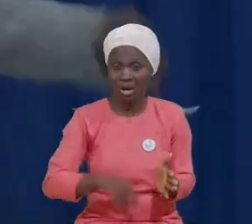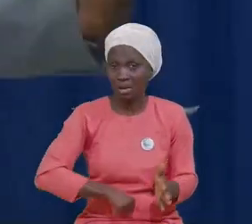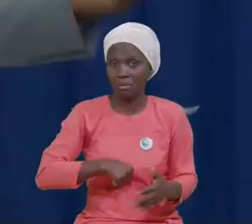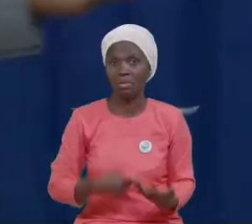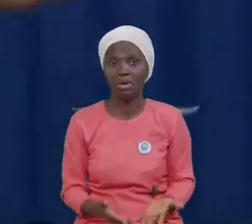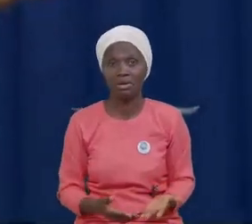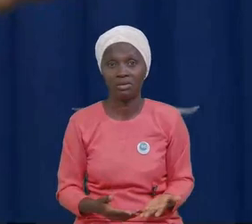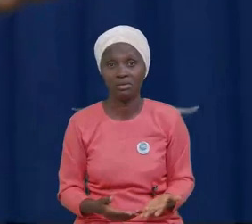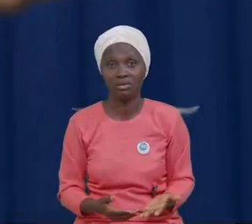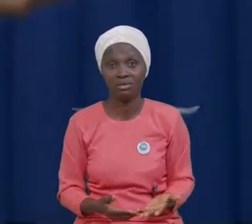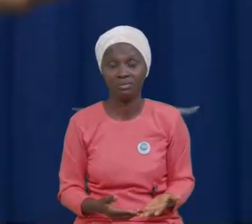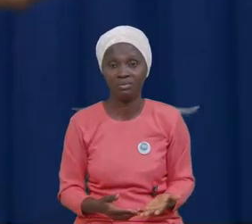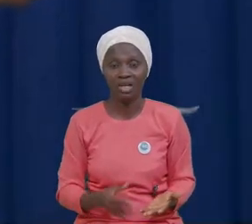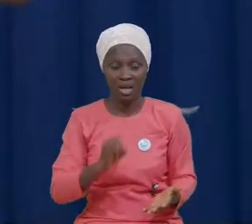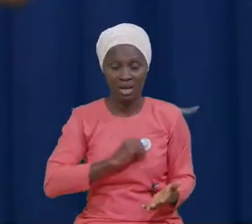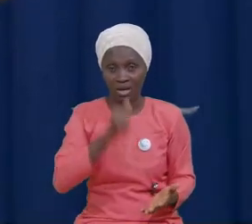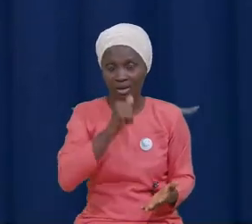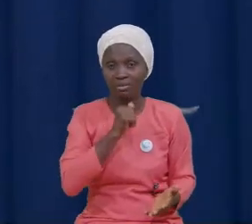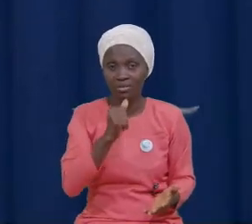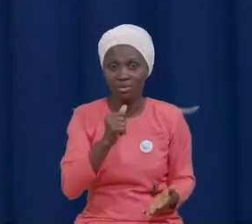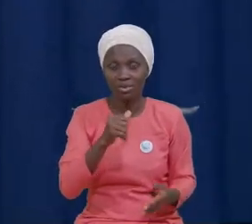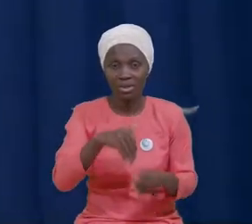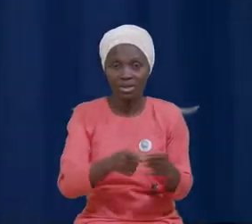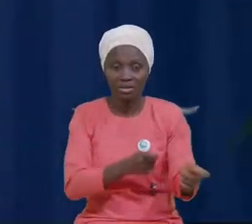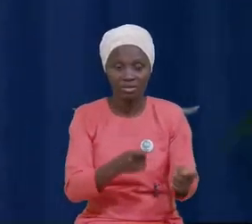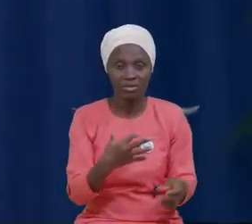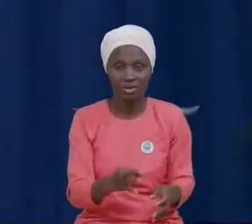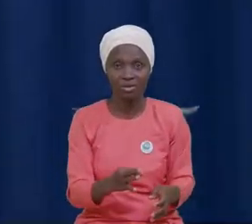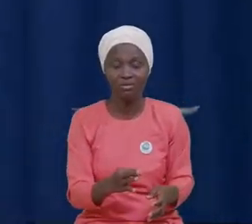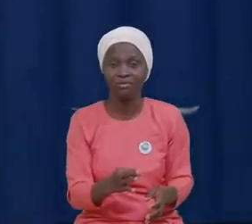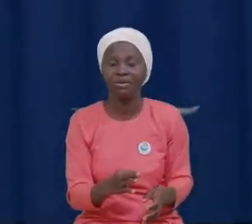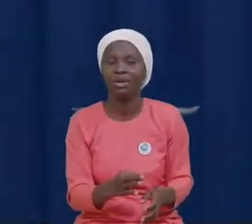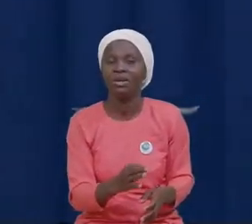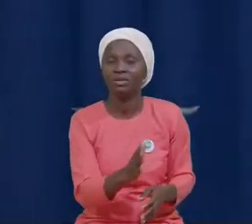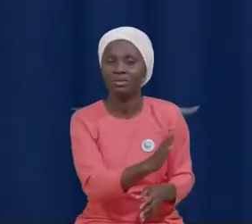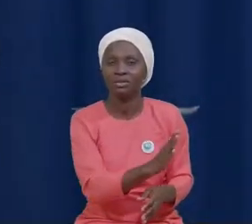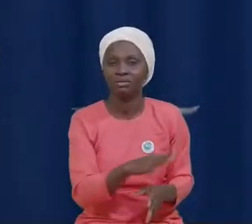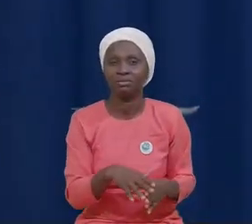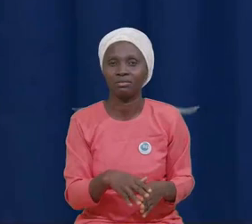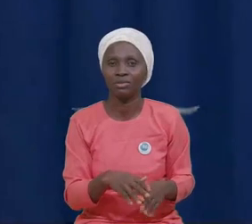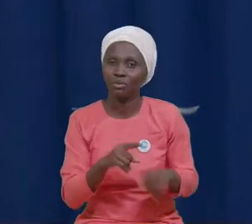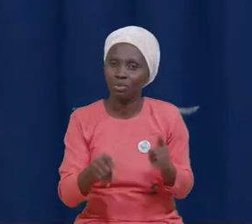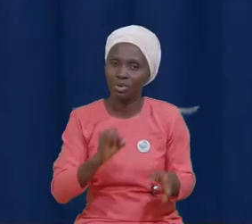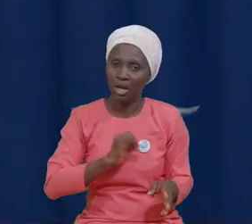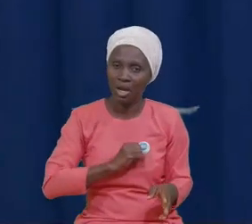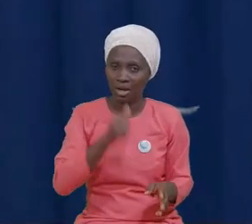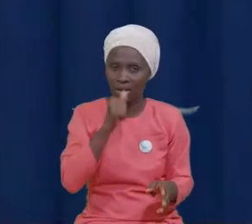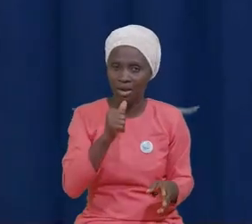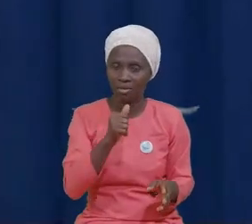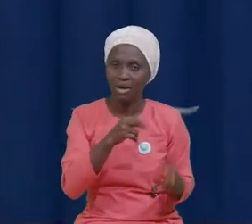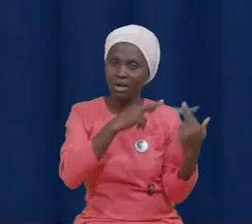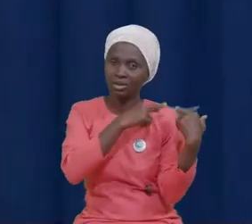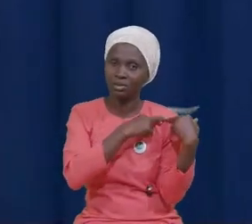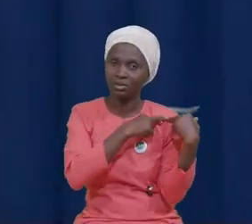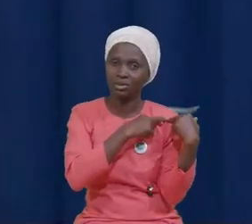Je ne contrôle pas leurs pensées, je ne contrôle pas leurs ressentiments, mais je suis responsable à